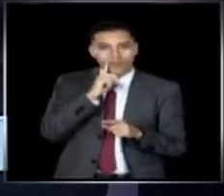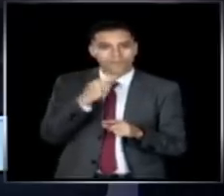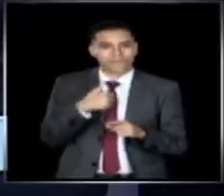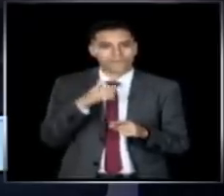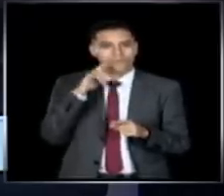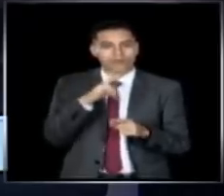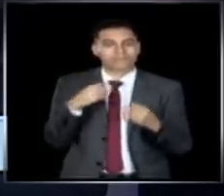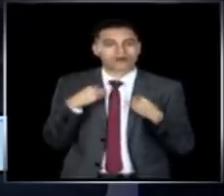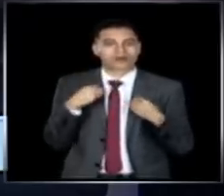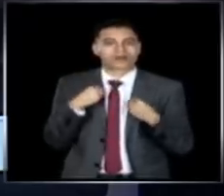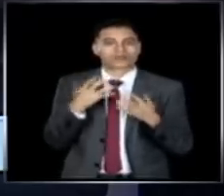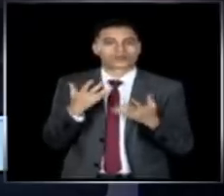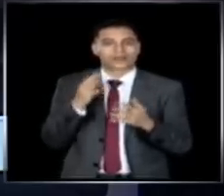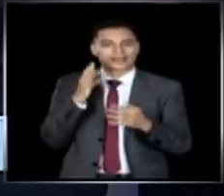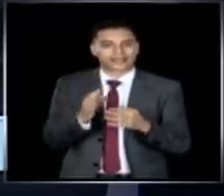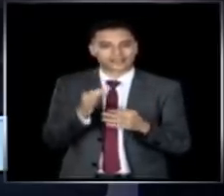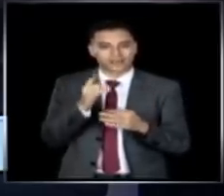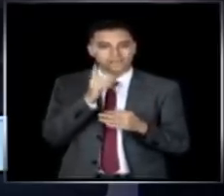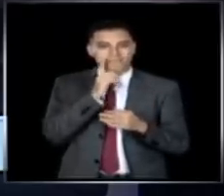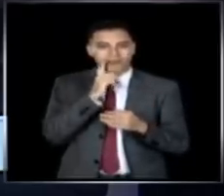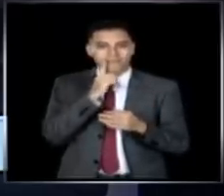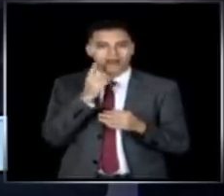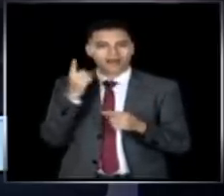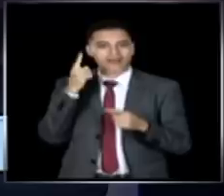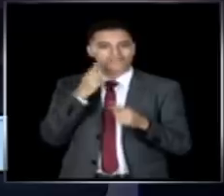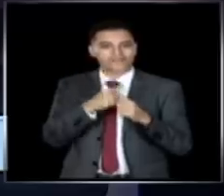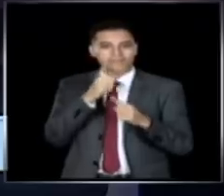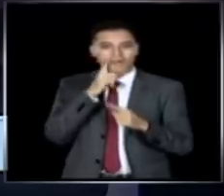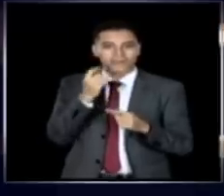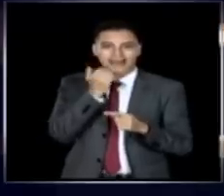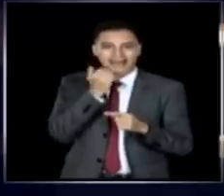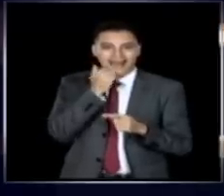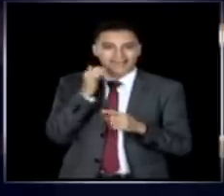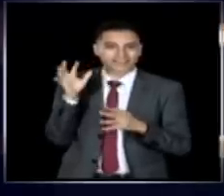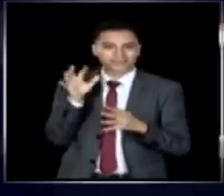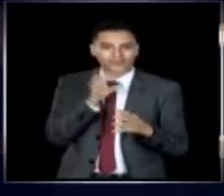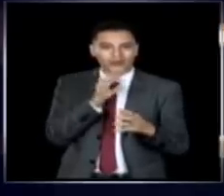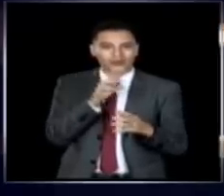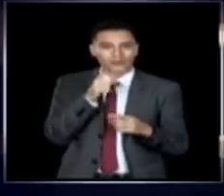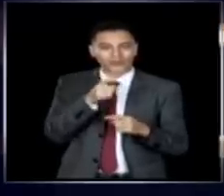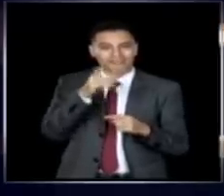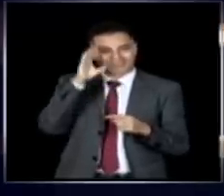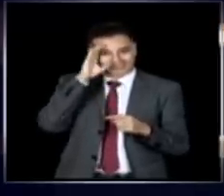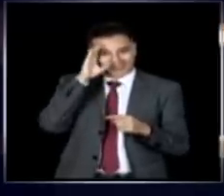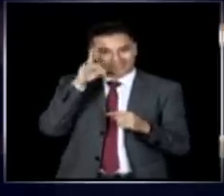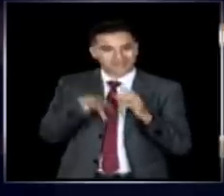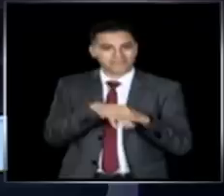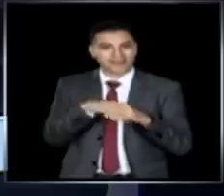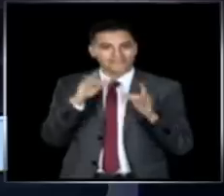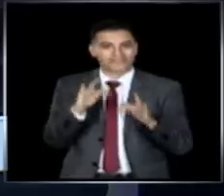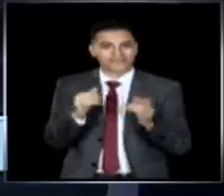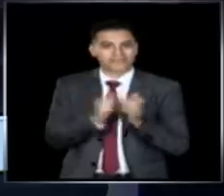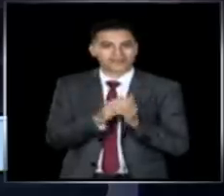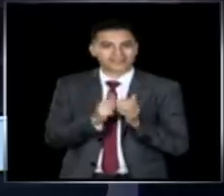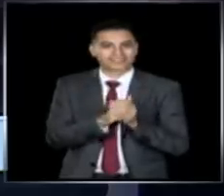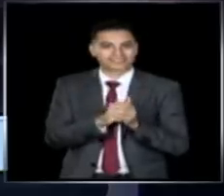بتحب الرياضه قوي، ماما بتحب الكوره جدا، ماما اهلاويه متعصبه كمان، فهي تقريبا جينات. مامتك اهلاويه وانت زملكاويه، بتعملوا ايه مع بعض في البيت؟ لا